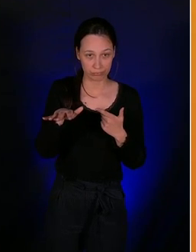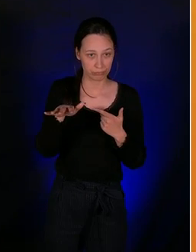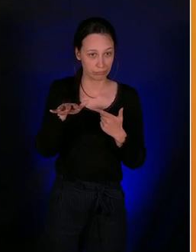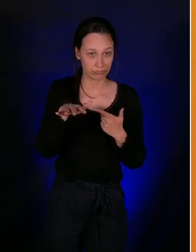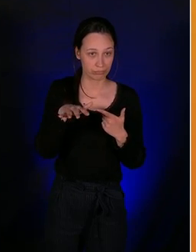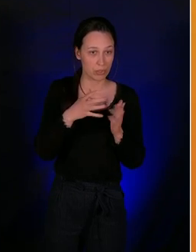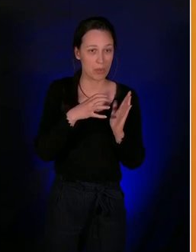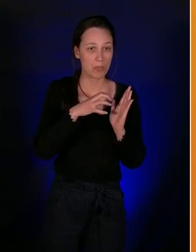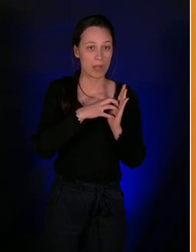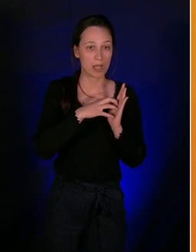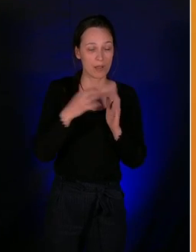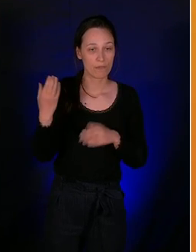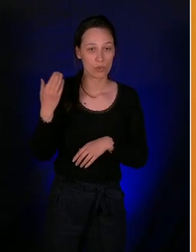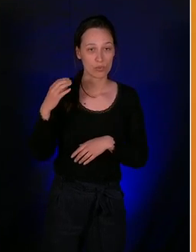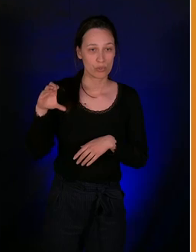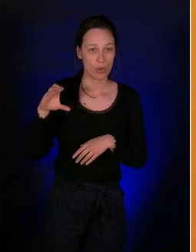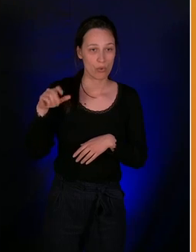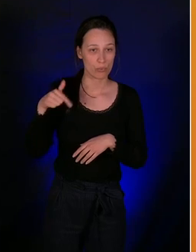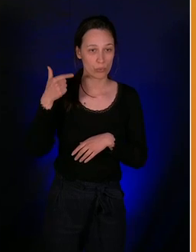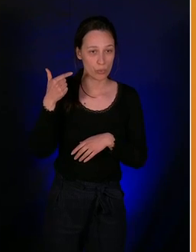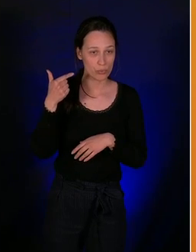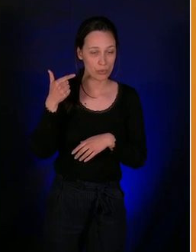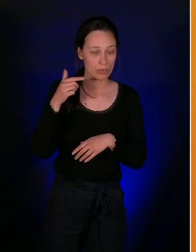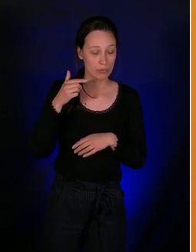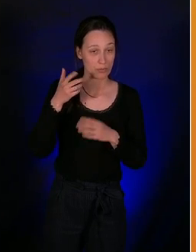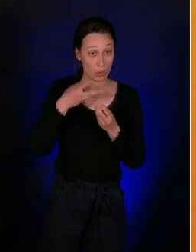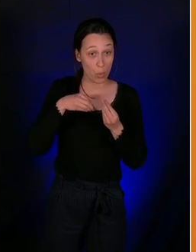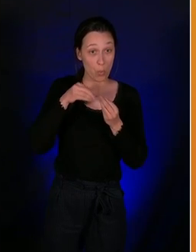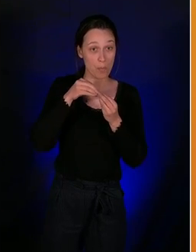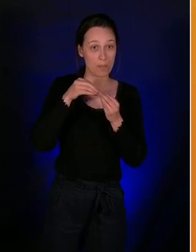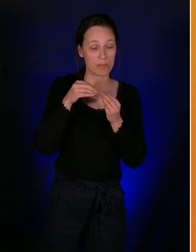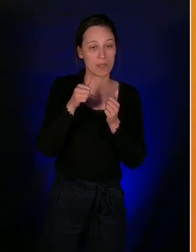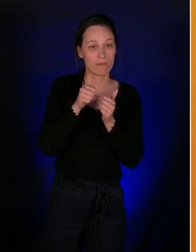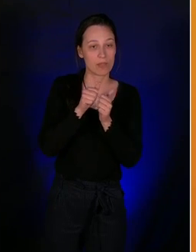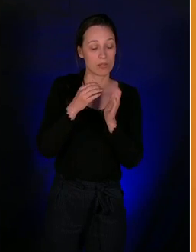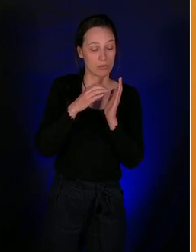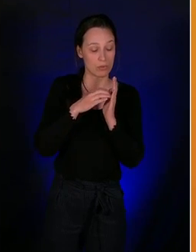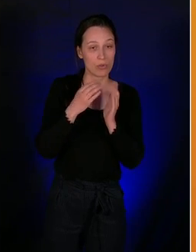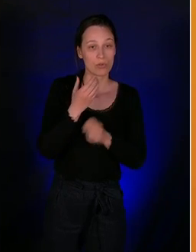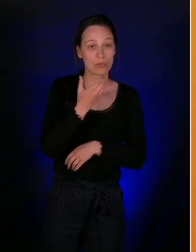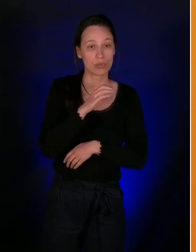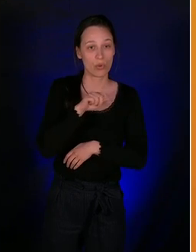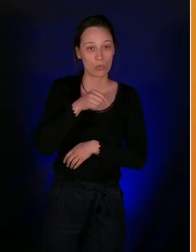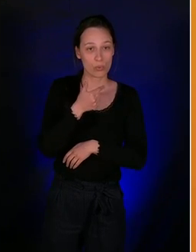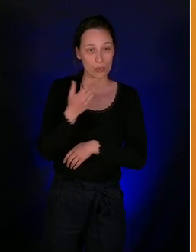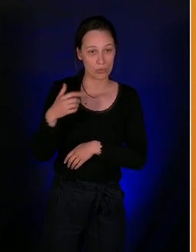le paragraphe 112 a été complété avec un 112 bis pour aller dans le sens, en effet,